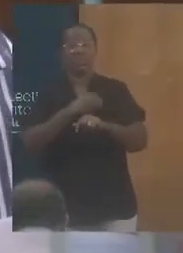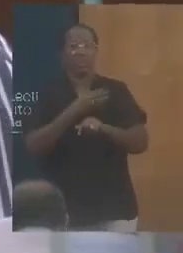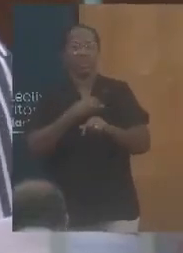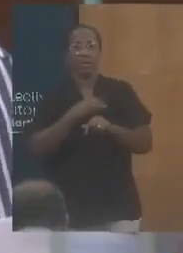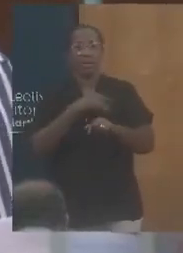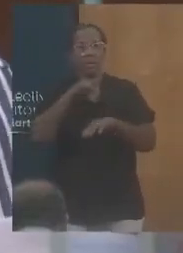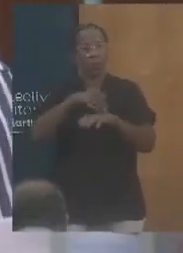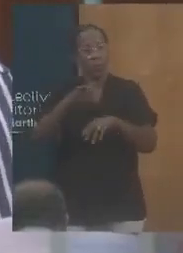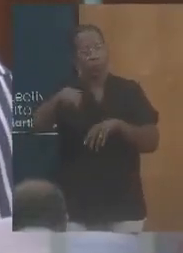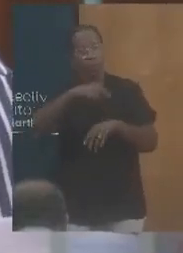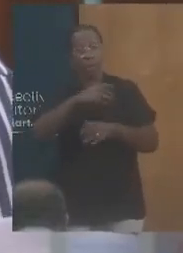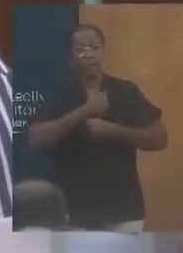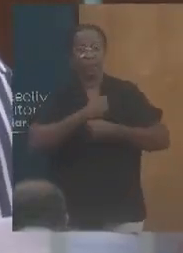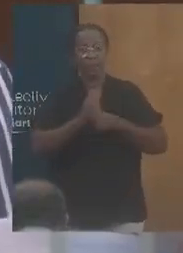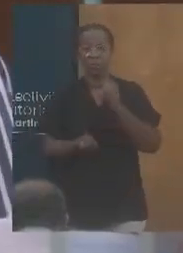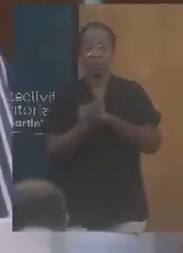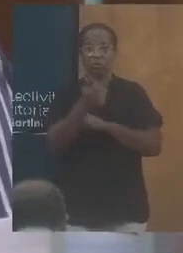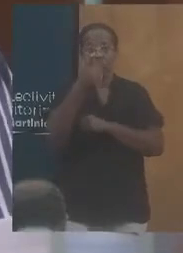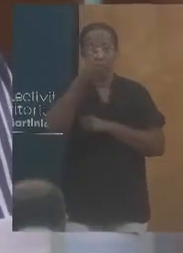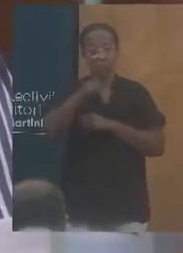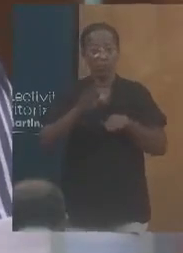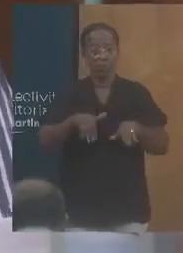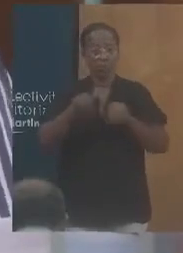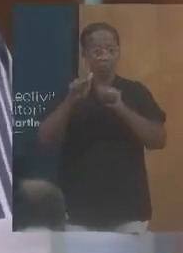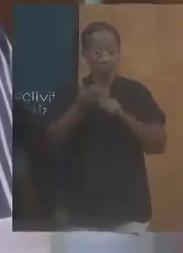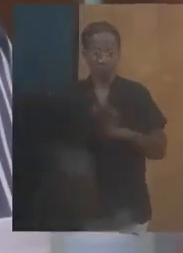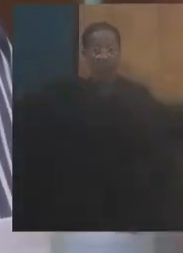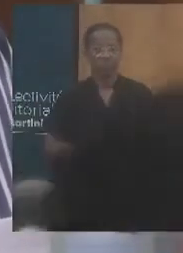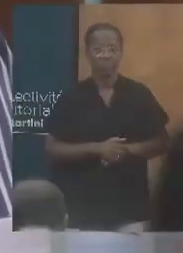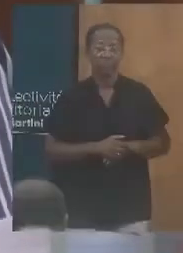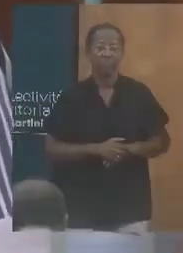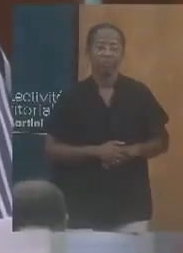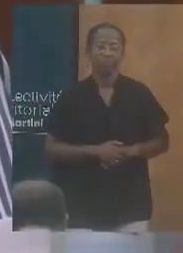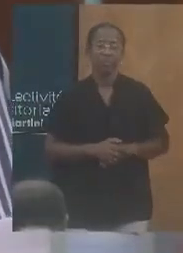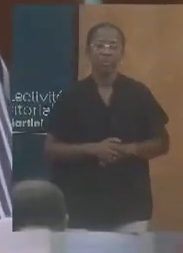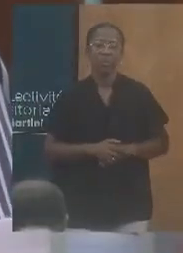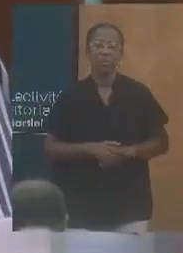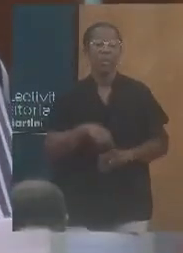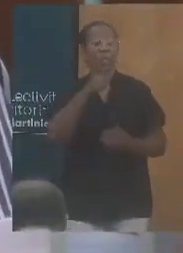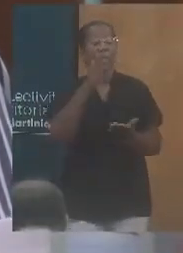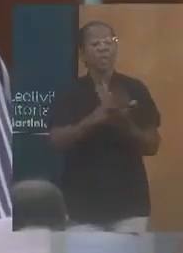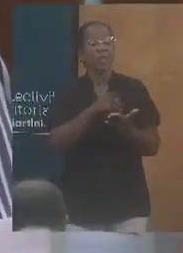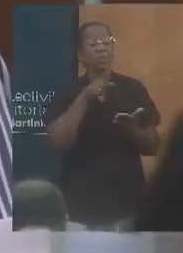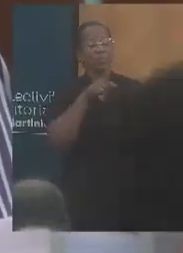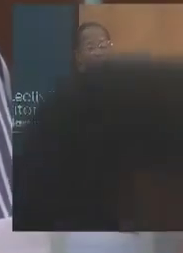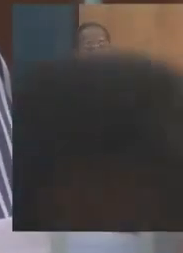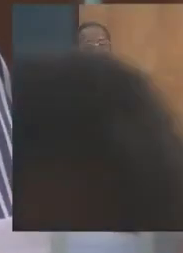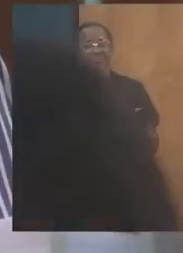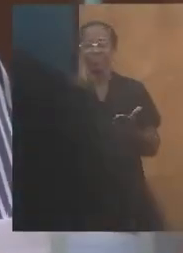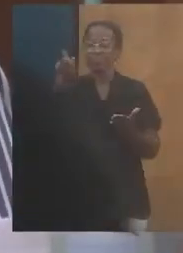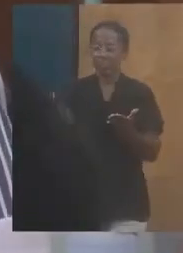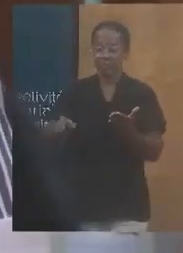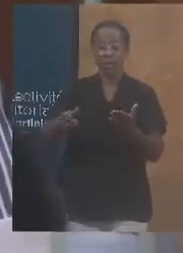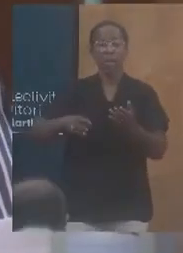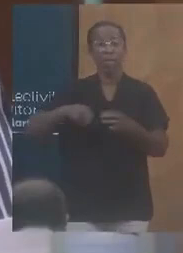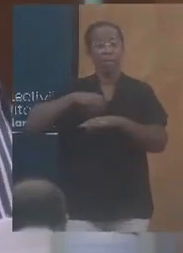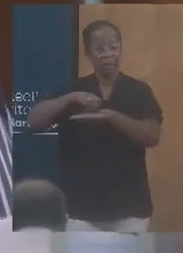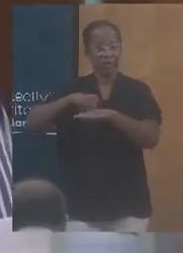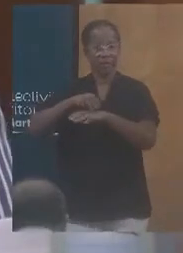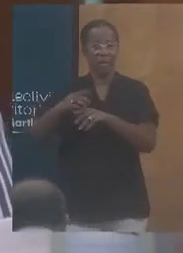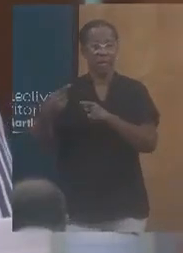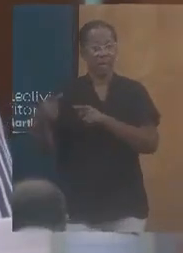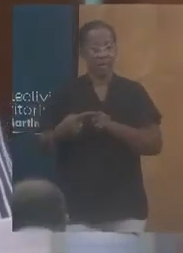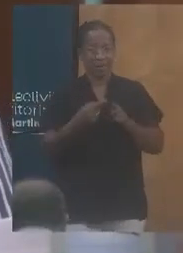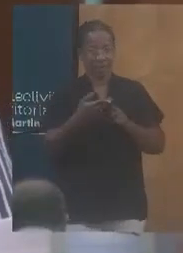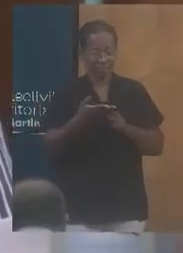abstention, cet amendement. C'est une décision. Cette décision a été attaquée par le préfet. Bon, il était débouté, il